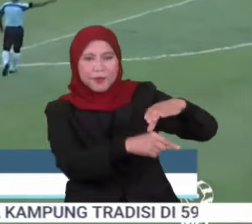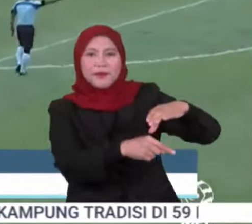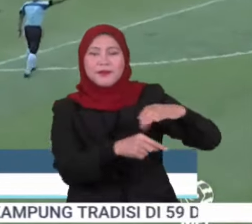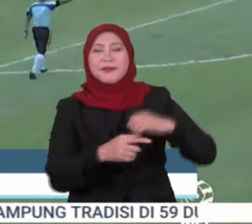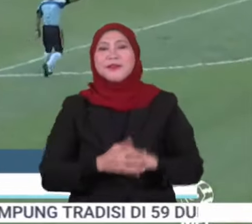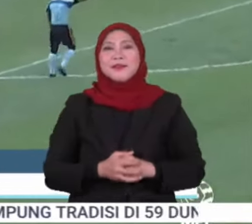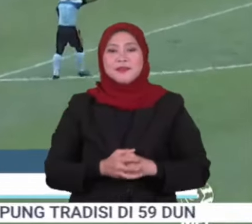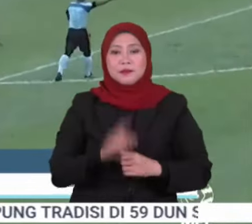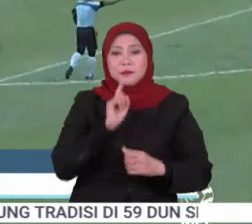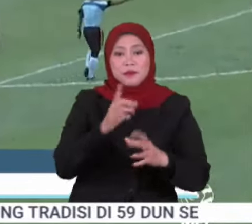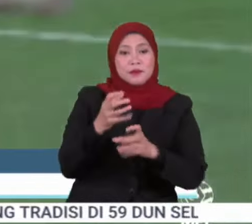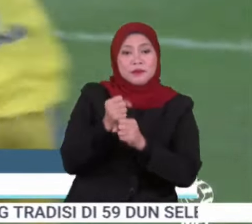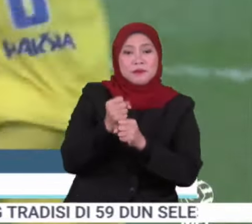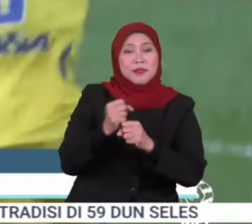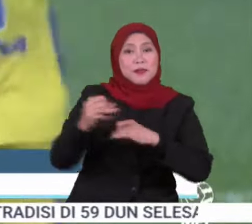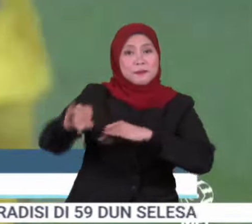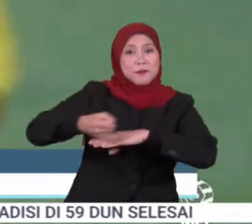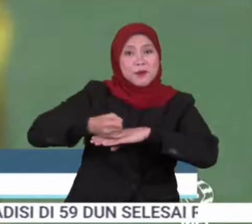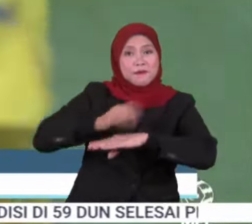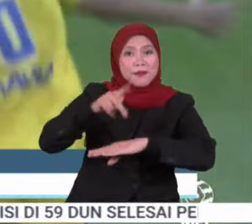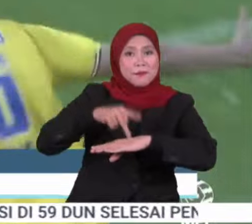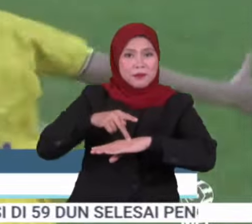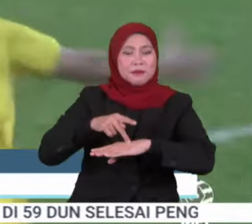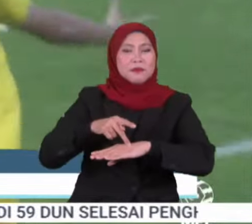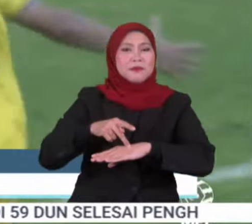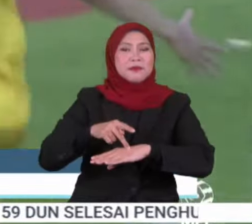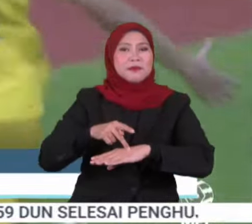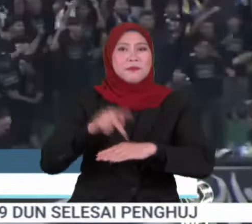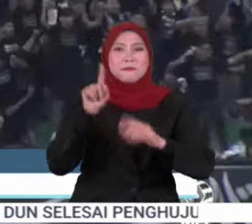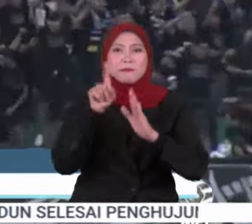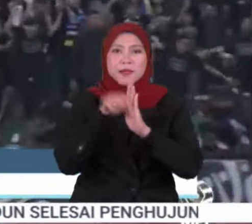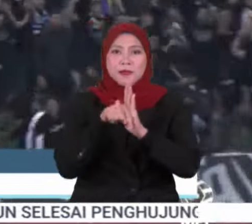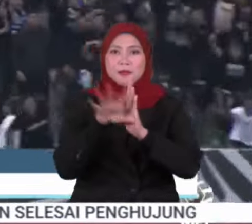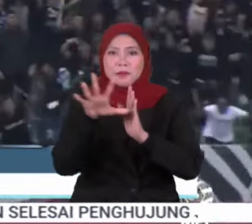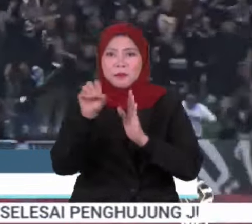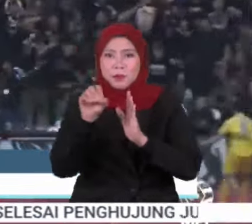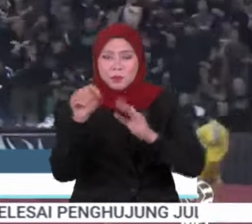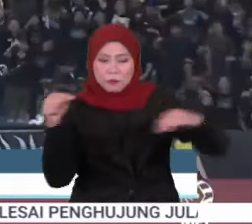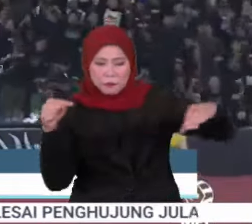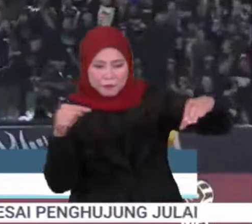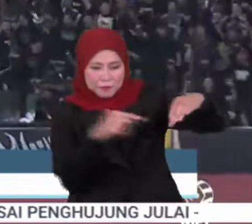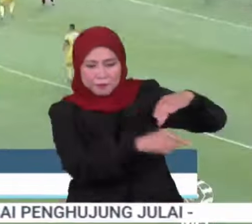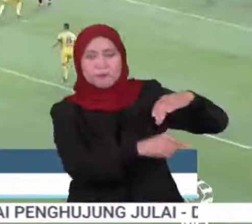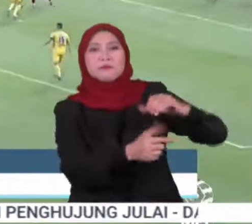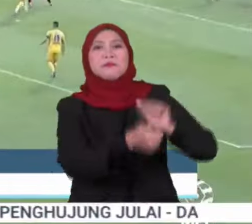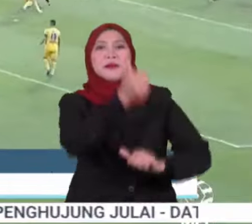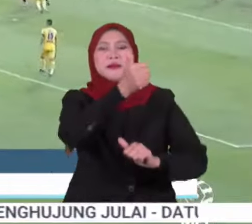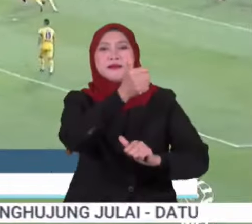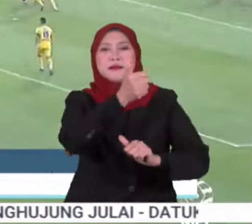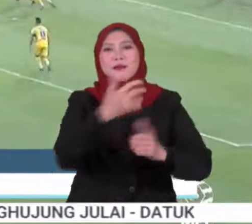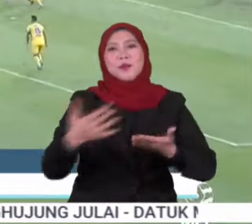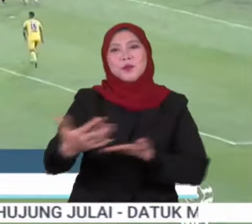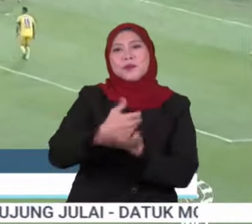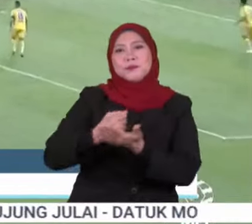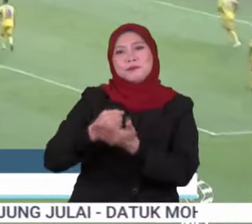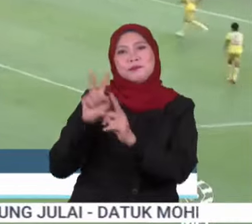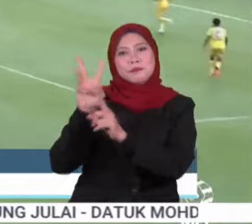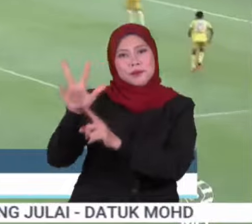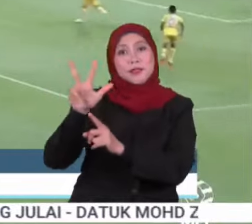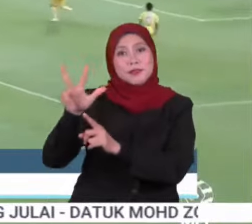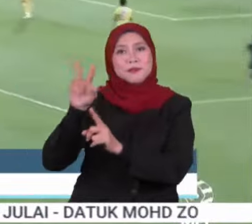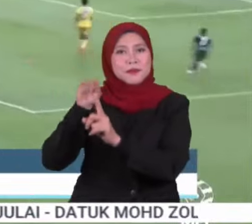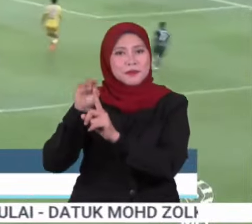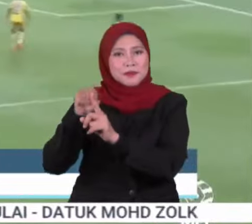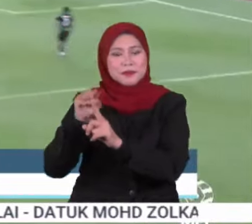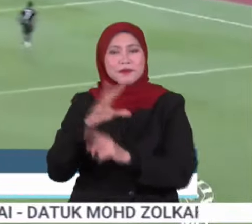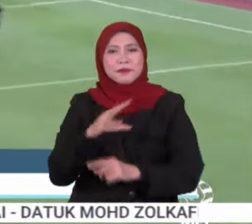tunggal Tok Gajah yang diraih menerusi pemain import Filipina Kevin Ingresio pada minit ke-50 sudah memadai buat pasukan itu mengutip 3 mata. Kemenangan